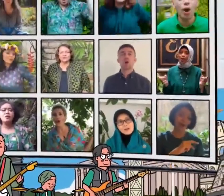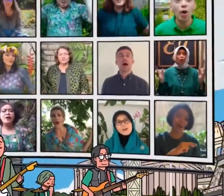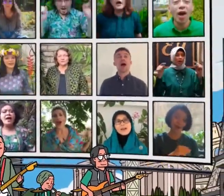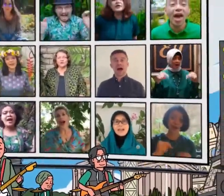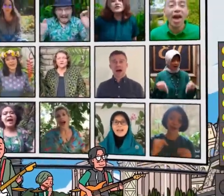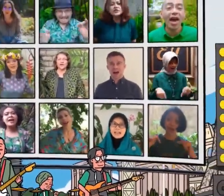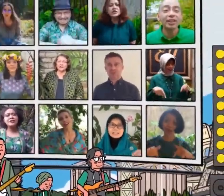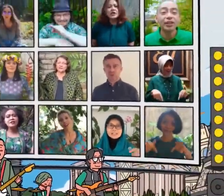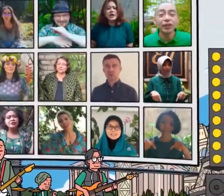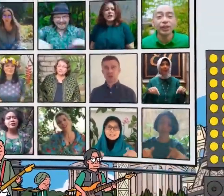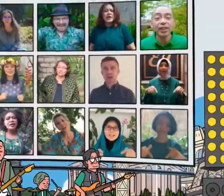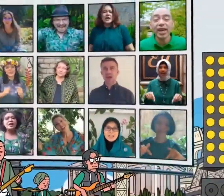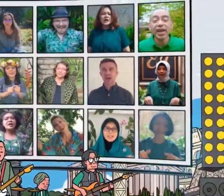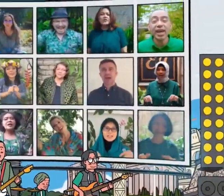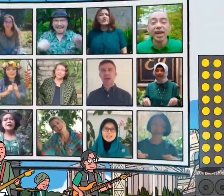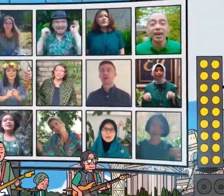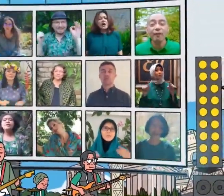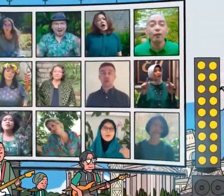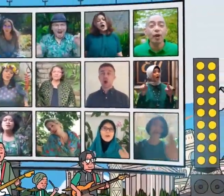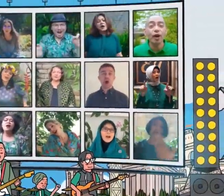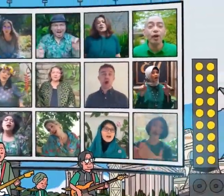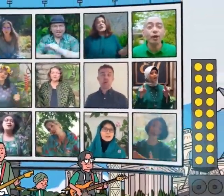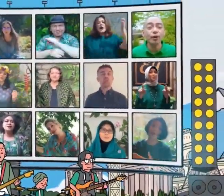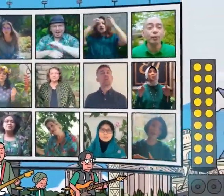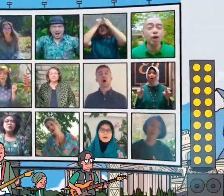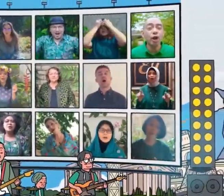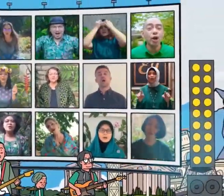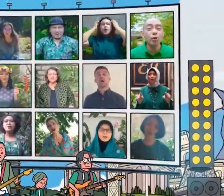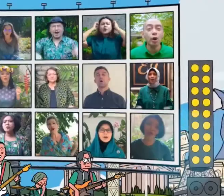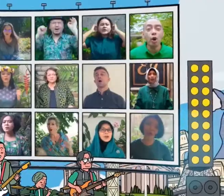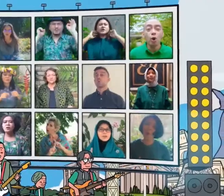ada Hai rezeki